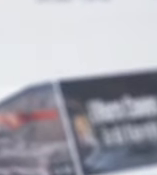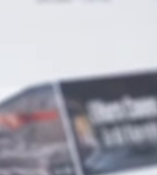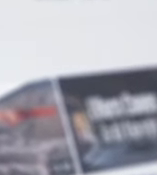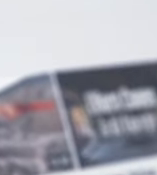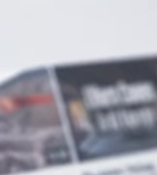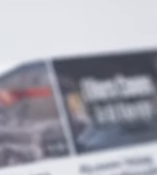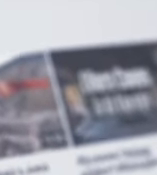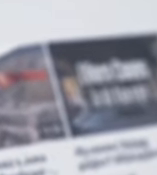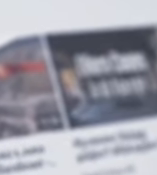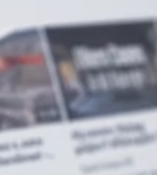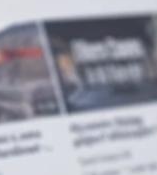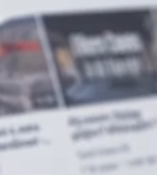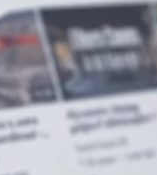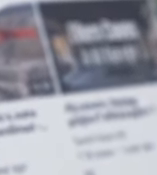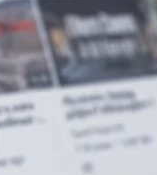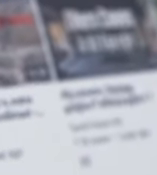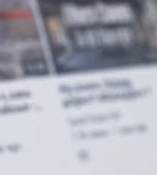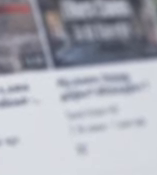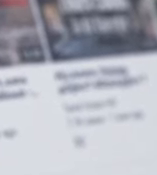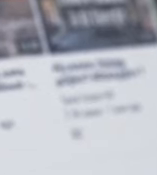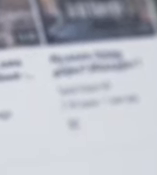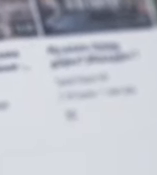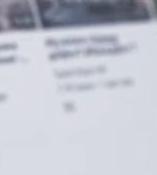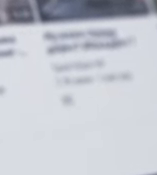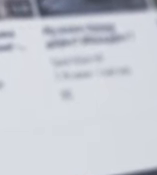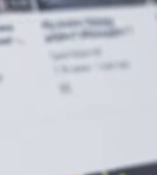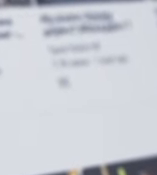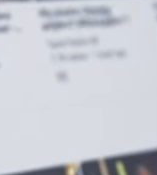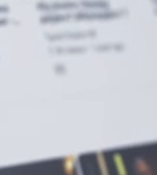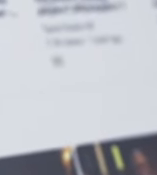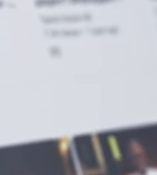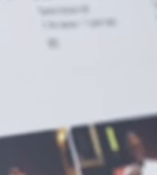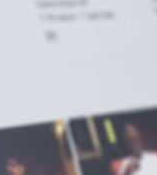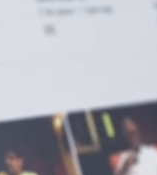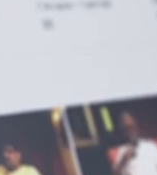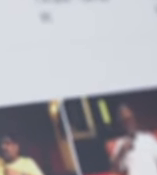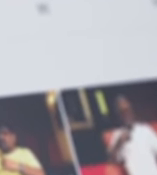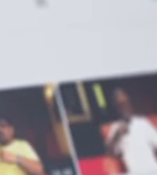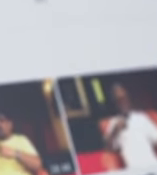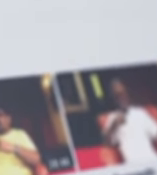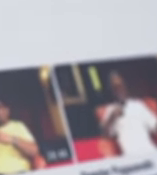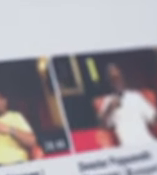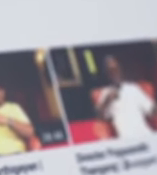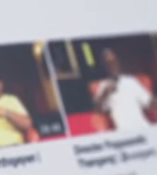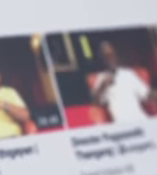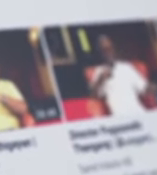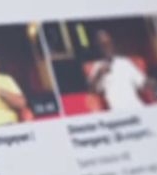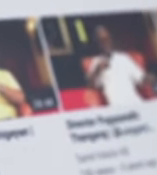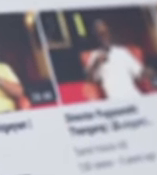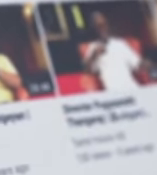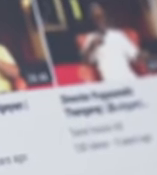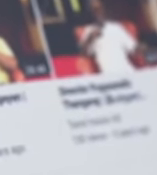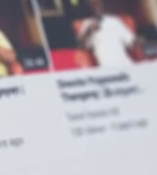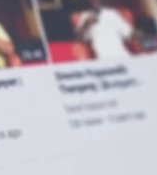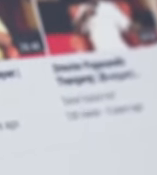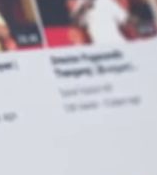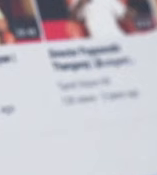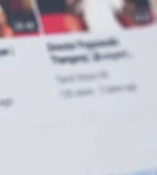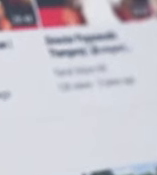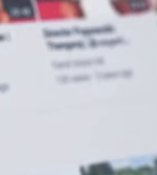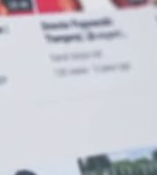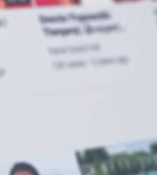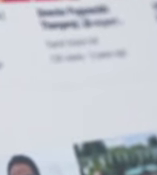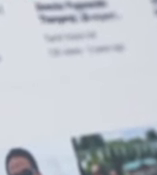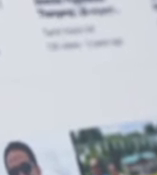டிவிஐ யூடியூப் சேனலில் இணைந்திருக்கும் நேர்கள் அனைவருக்கும் எமது நன்றி. எமது காணொலி தொகுப்புகளை தொடர்ந்து நீங்கள் பார்வையிடுவதற்கு கீழிருக்கின்ற பெல்